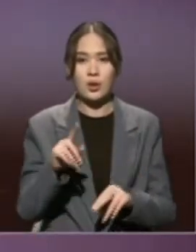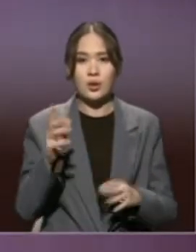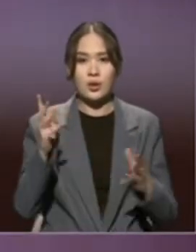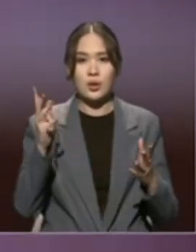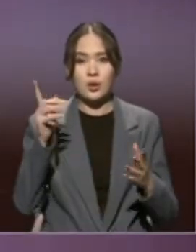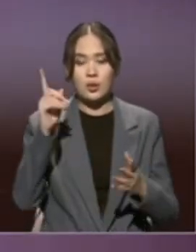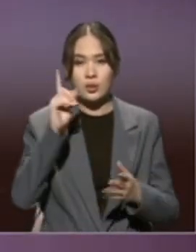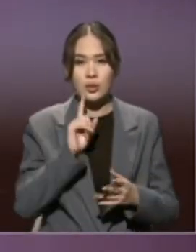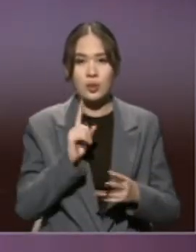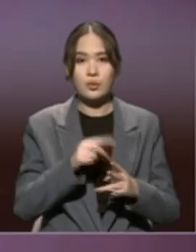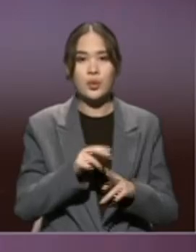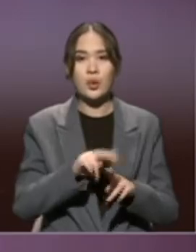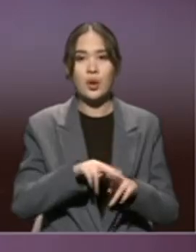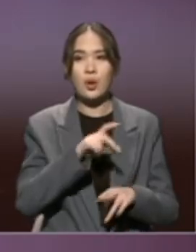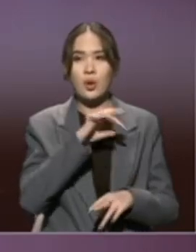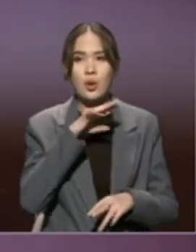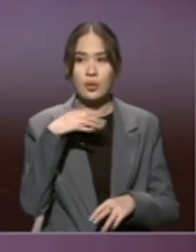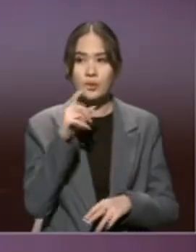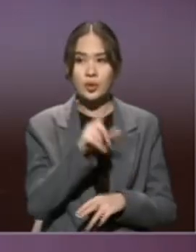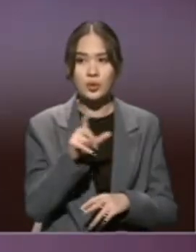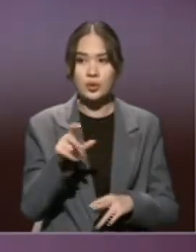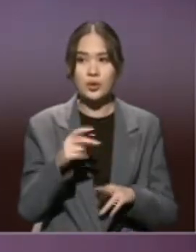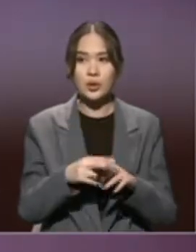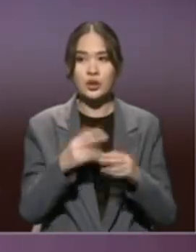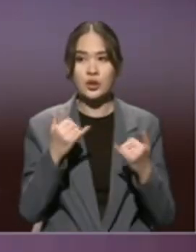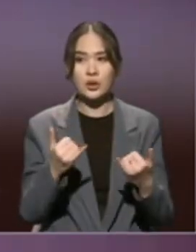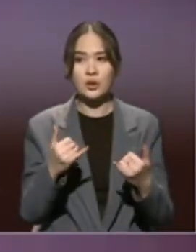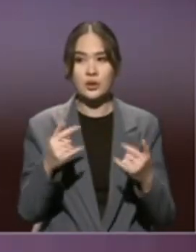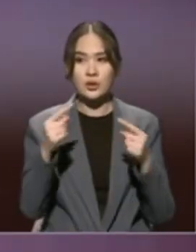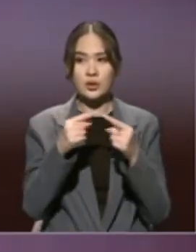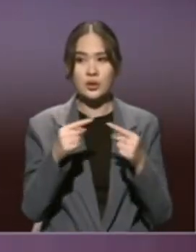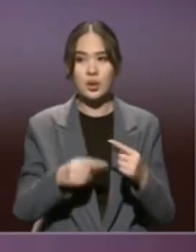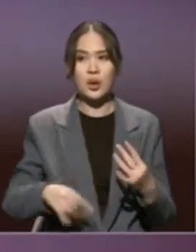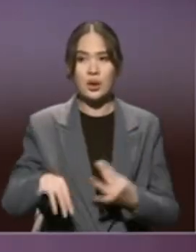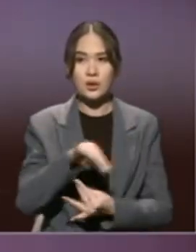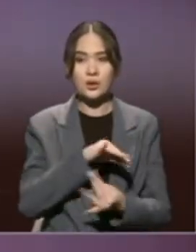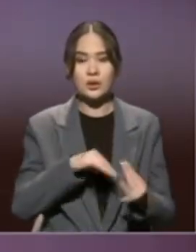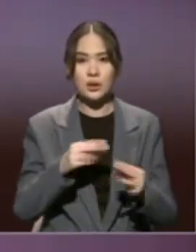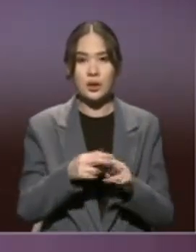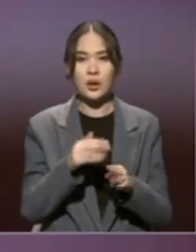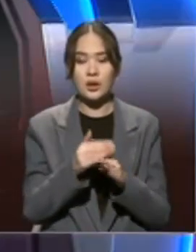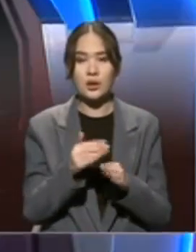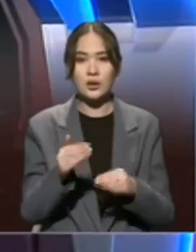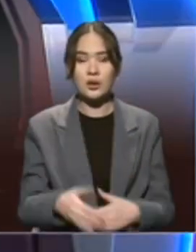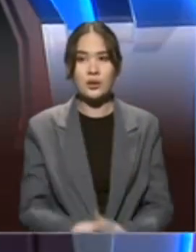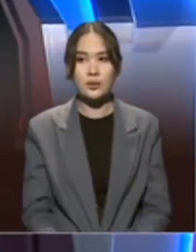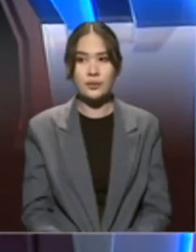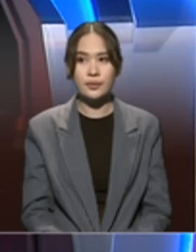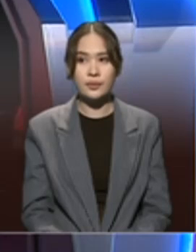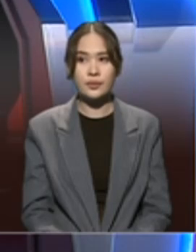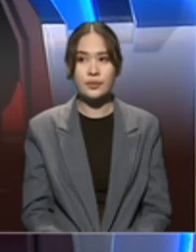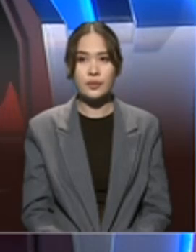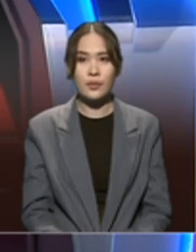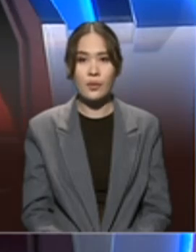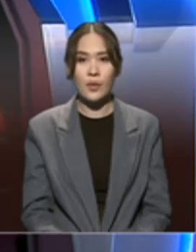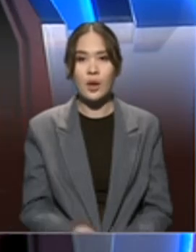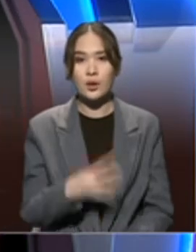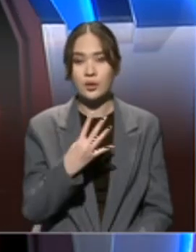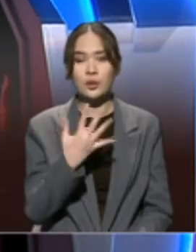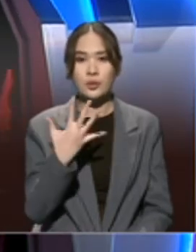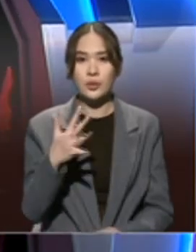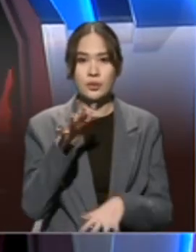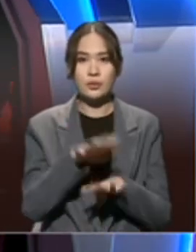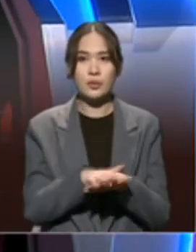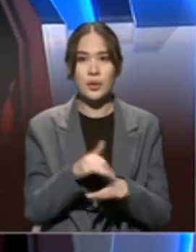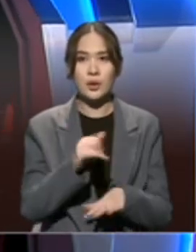Сонымен қазір көп кісілерді мен рәсімдеп отырмын өз басым. Содан кейін екінші деңгейлі 4-5 банк солай жұмыс істеп